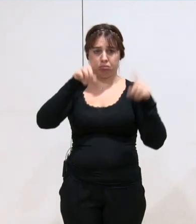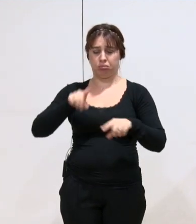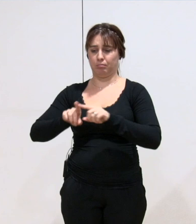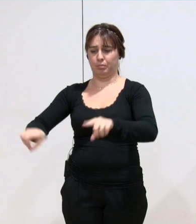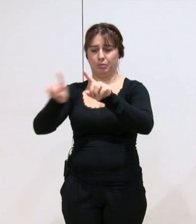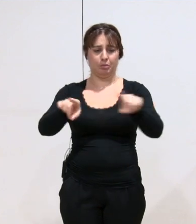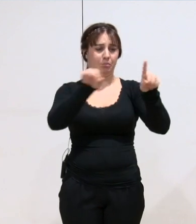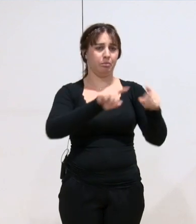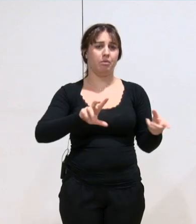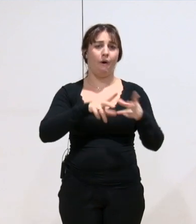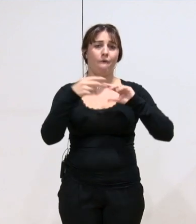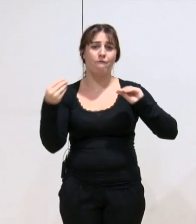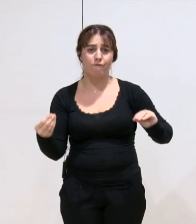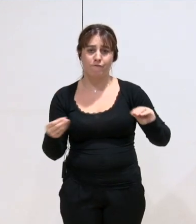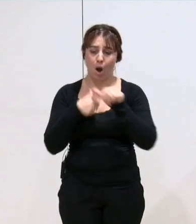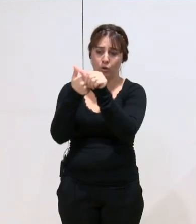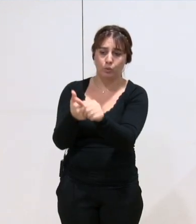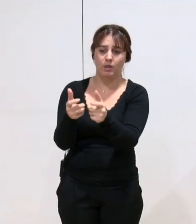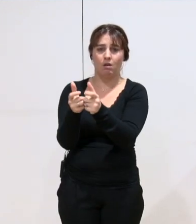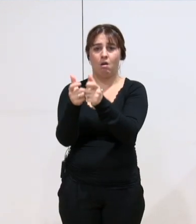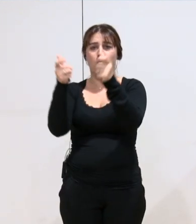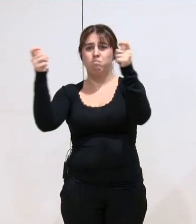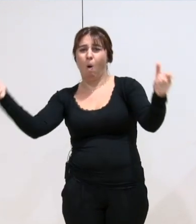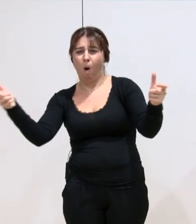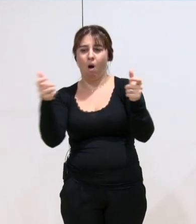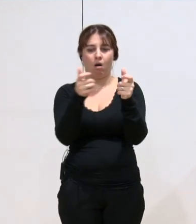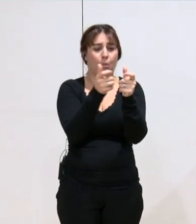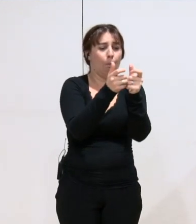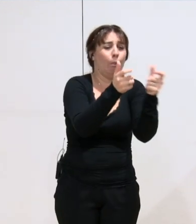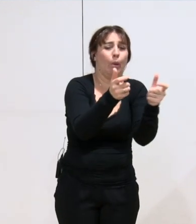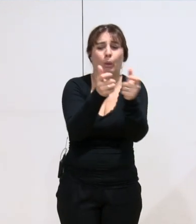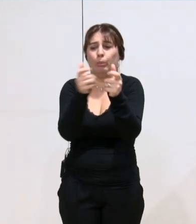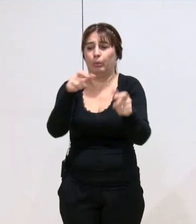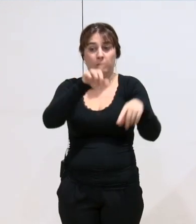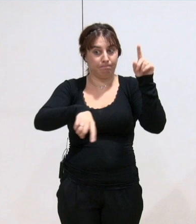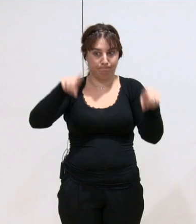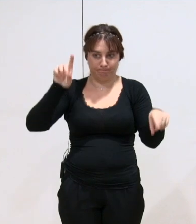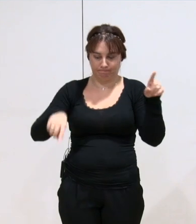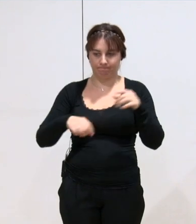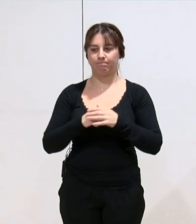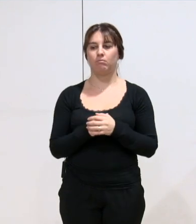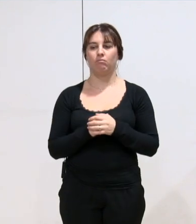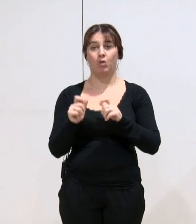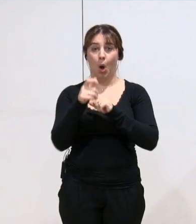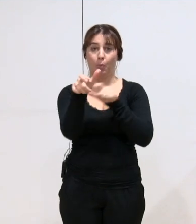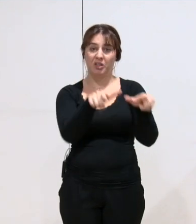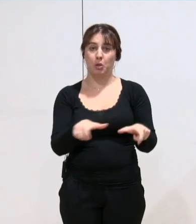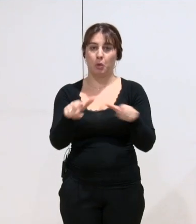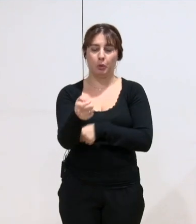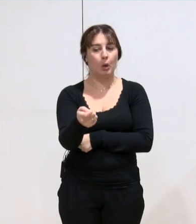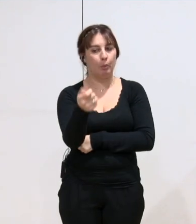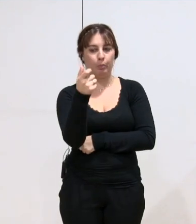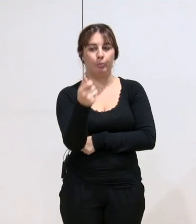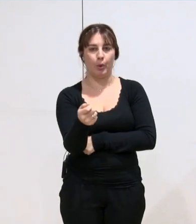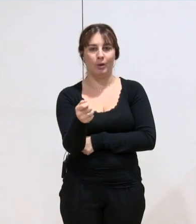la forme et de la taille très diverse des satellites. Peu de procédures de contrôle, donc ça c'est